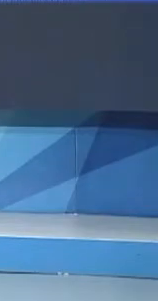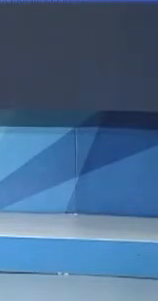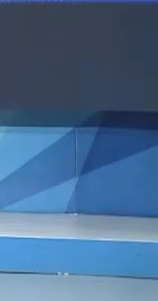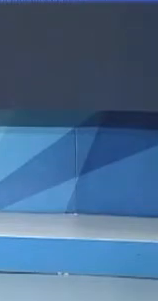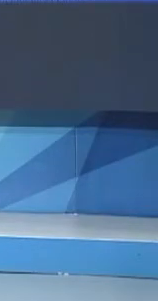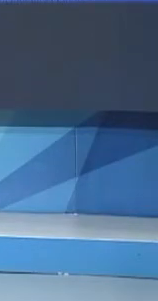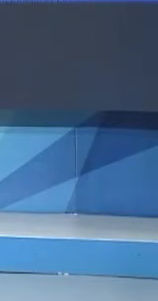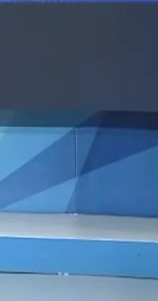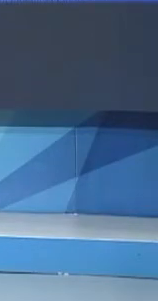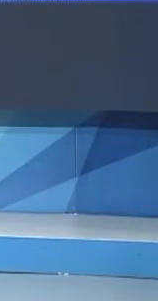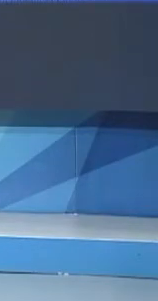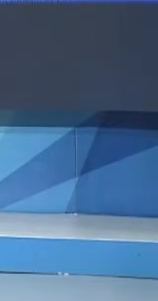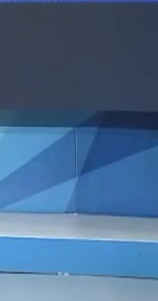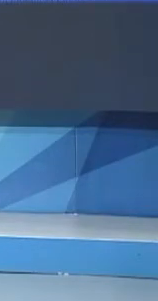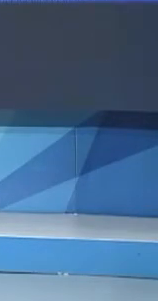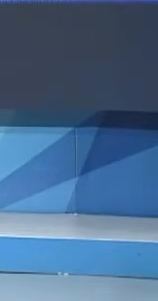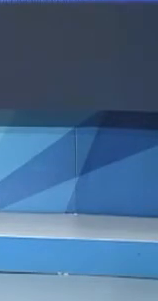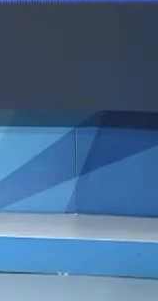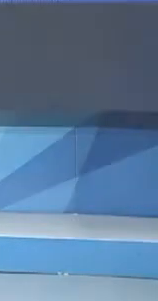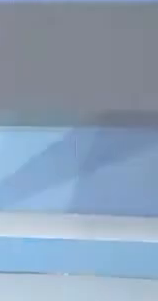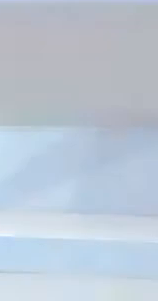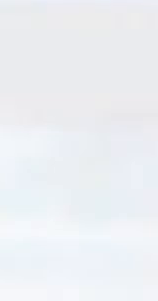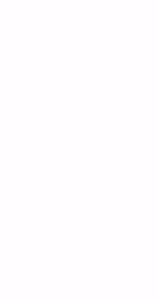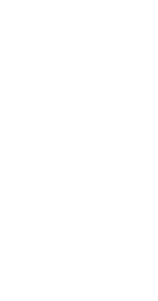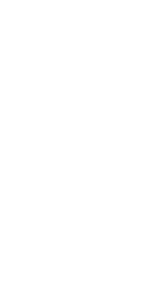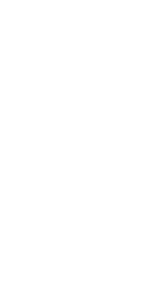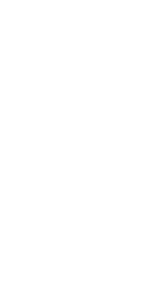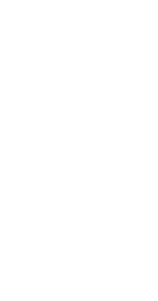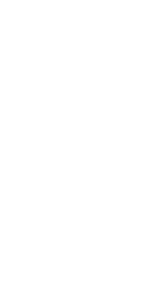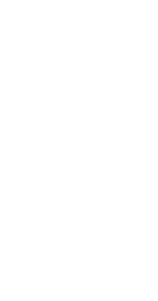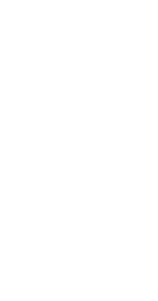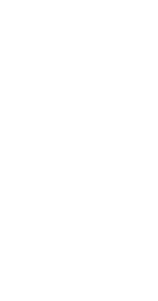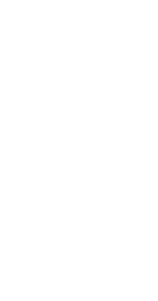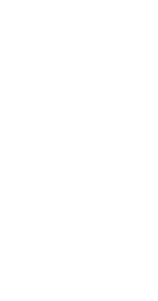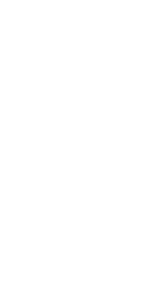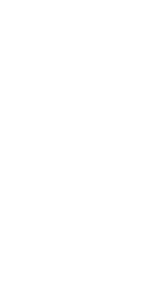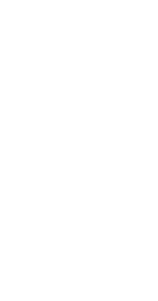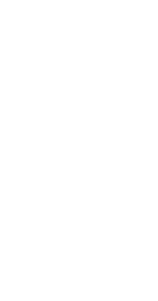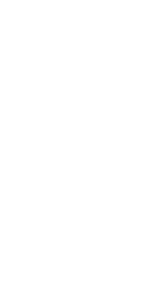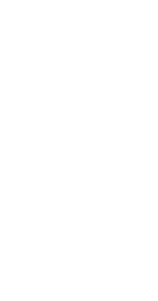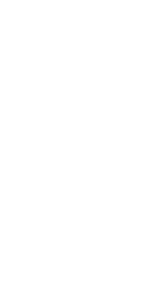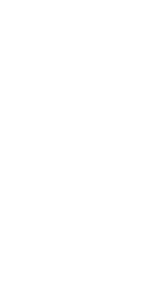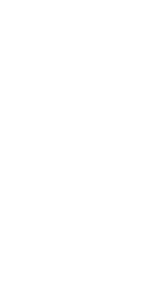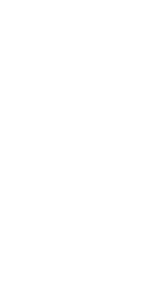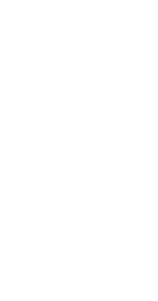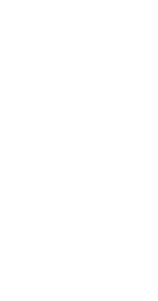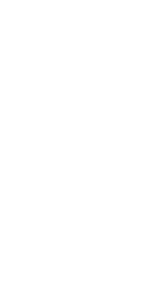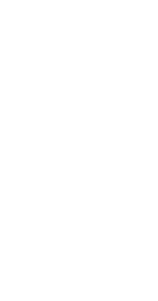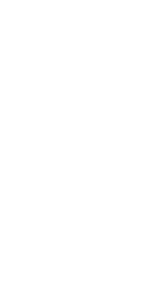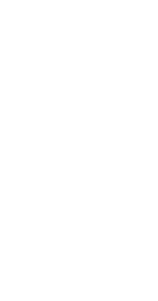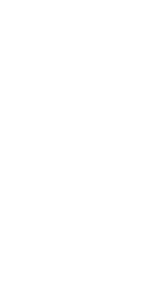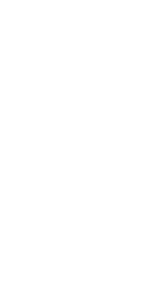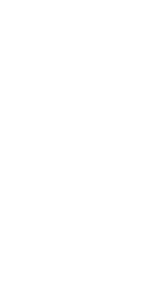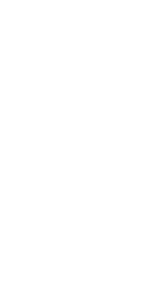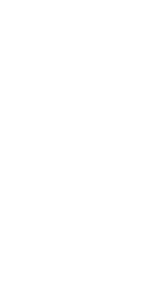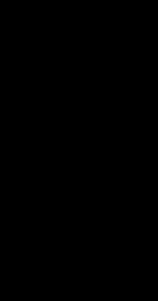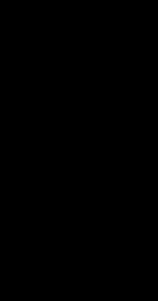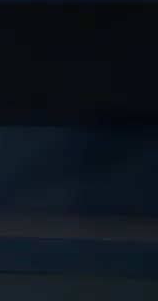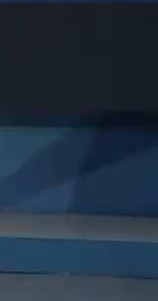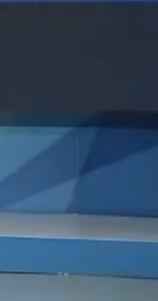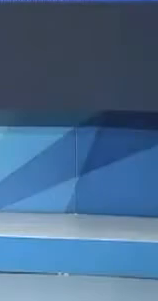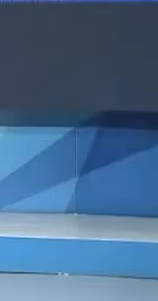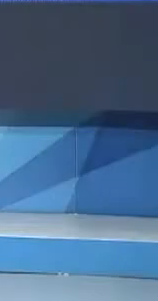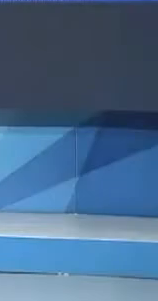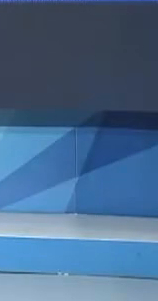COVID-19-antigeen-sneltesten ten verkoop aan te bieden. Rajes Ori, waarnemend directeur van het BOG, zegt op de hoogte te zijn dat diverse bedrijven